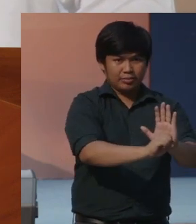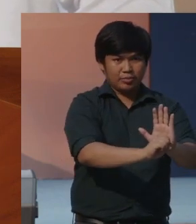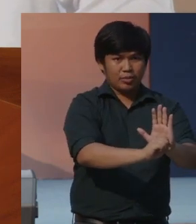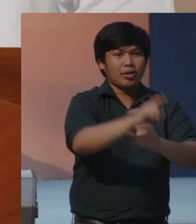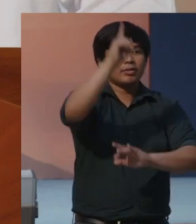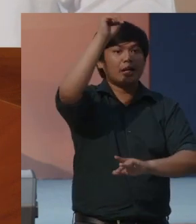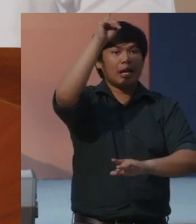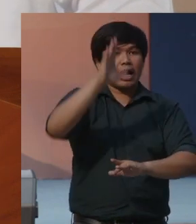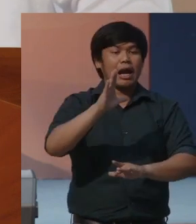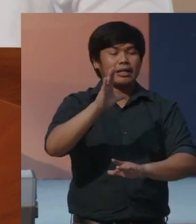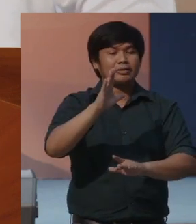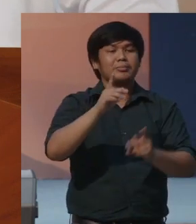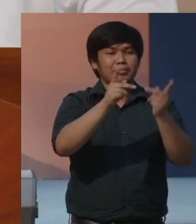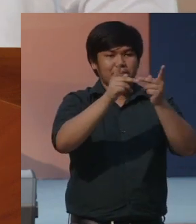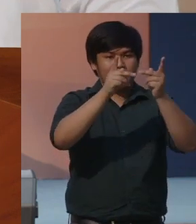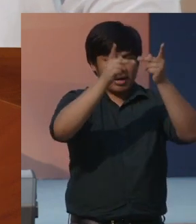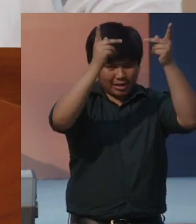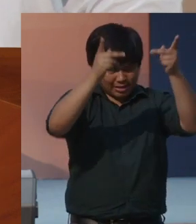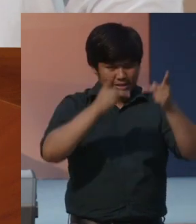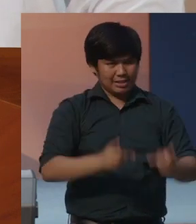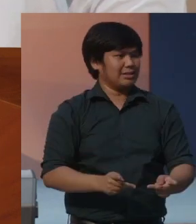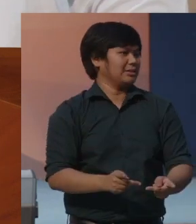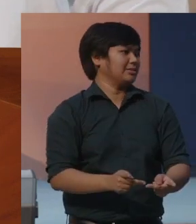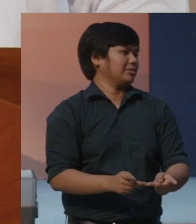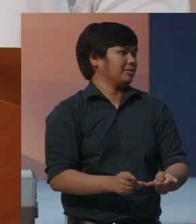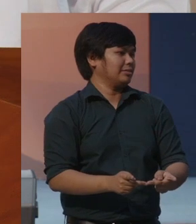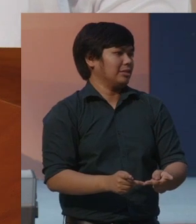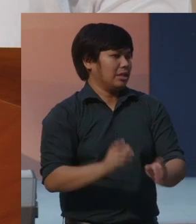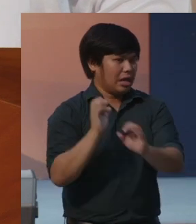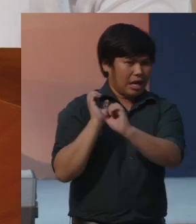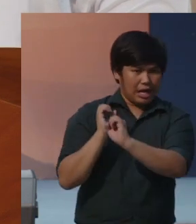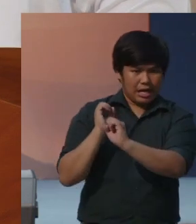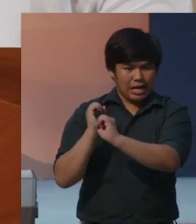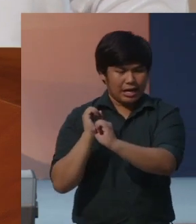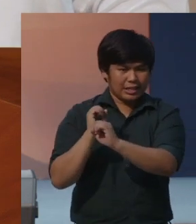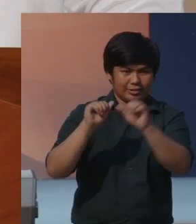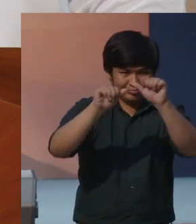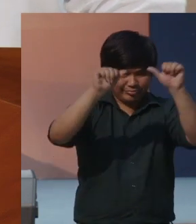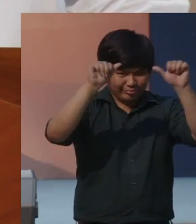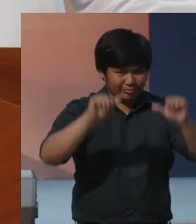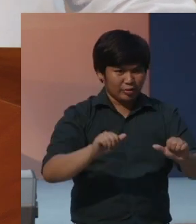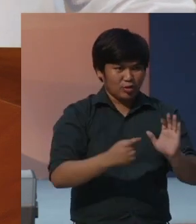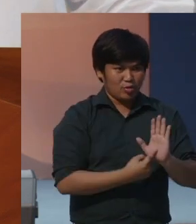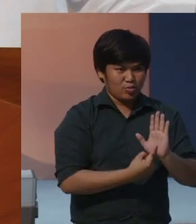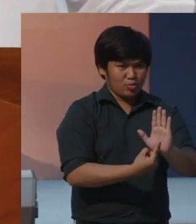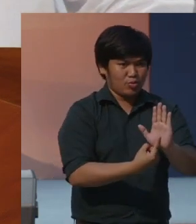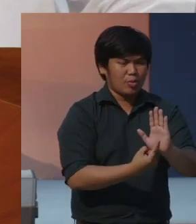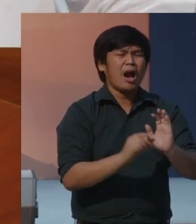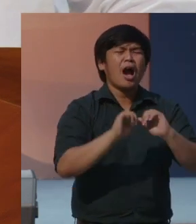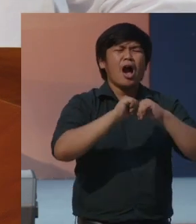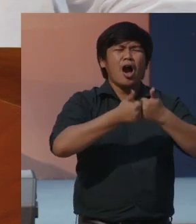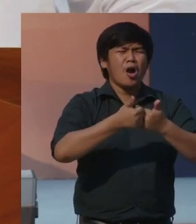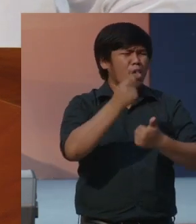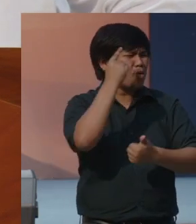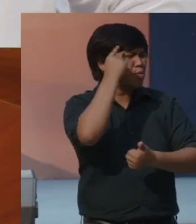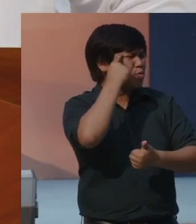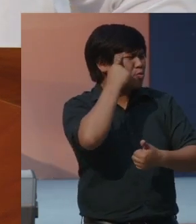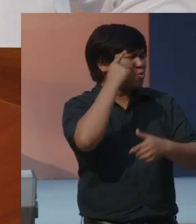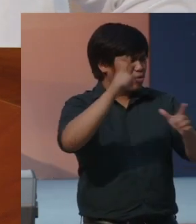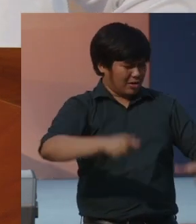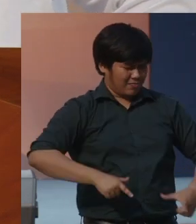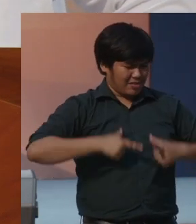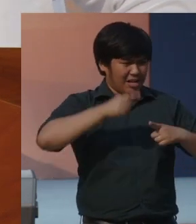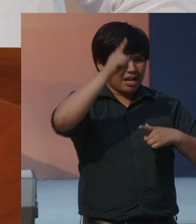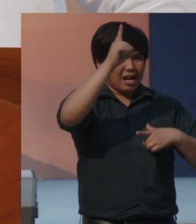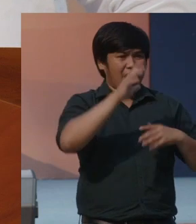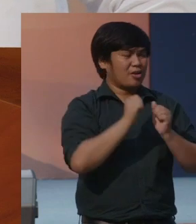Yung nasa loob ng ark ay simbolo ng kanyang pangako. Here is how you shall know that the living God is among